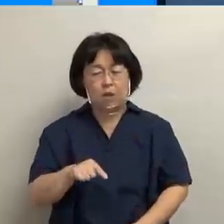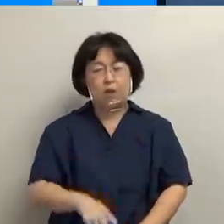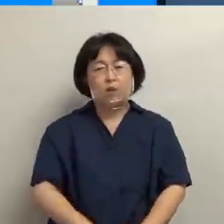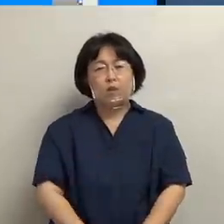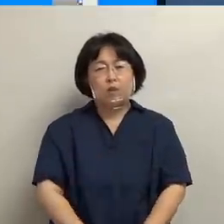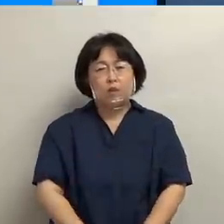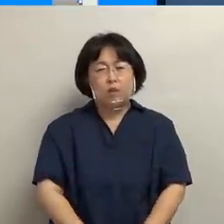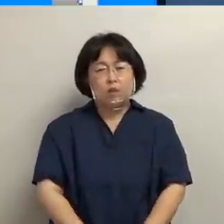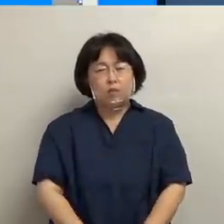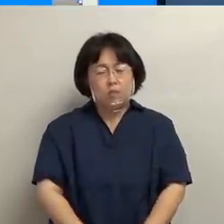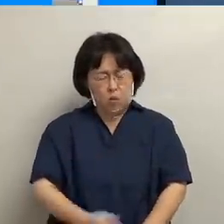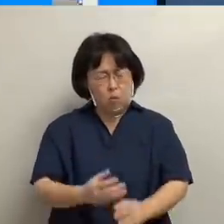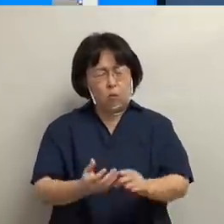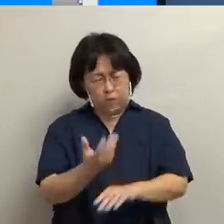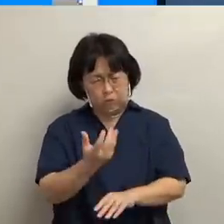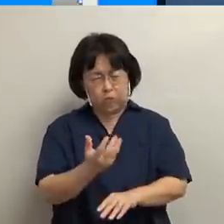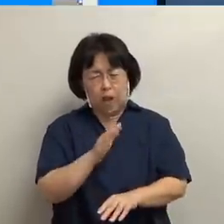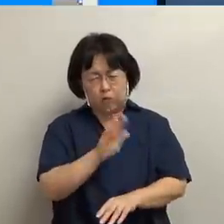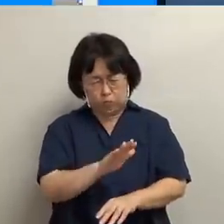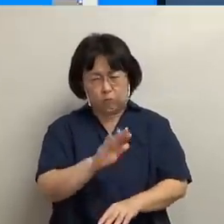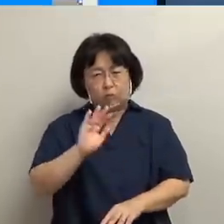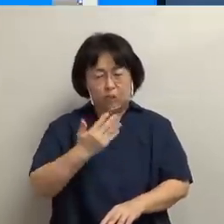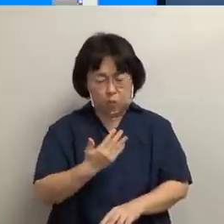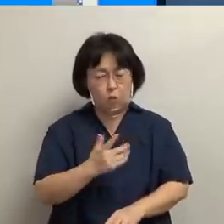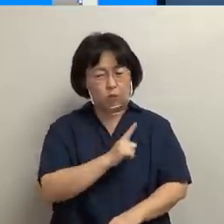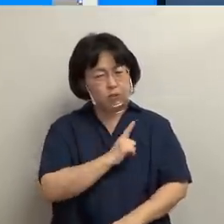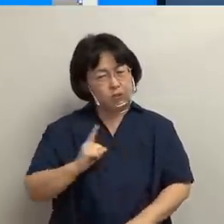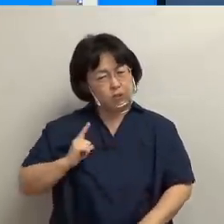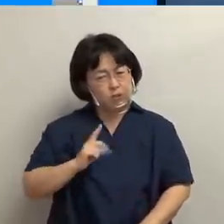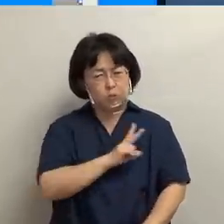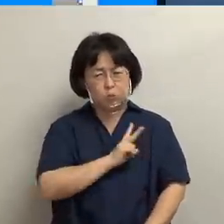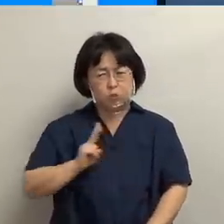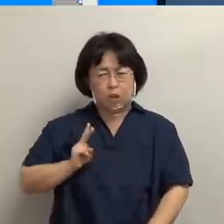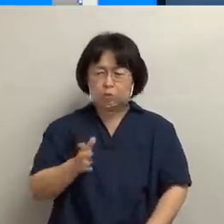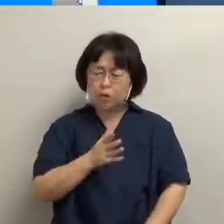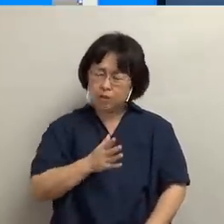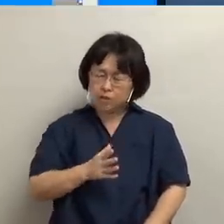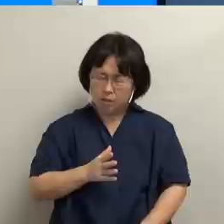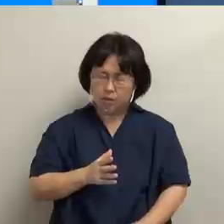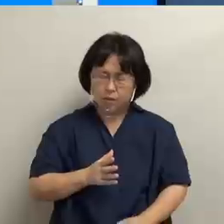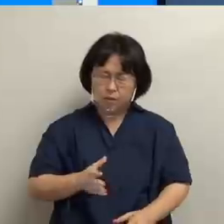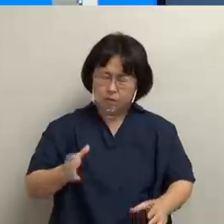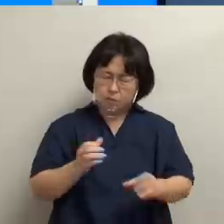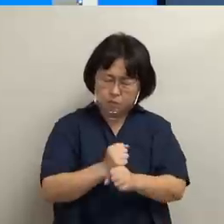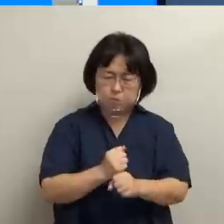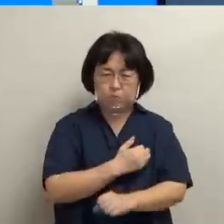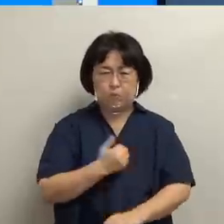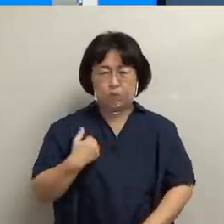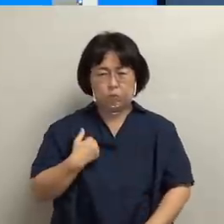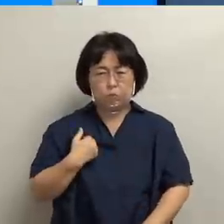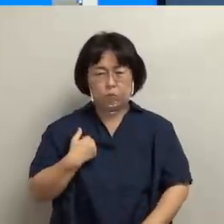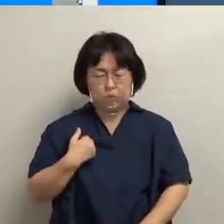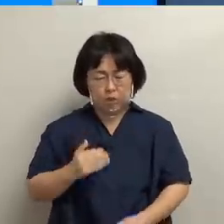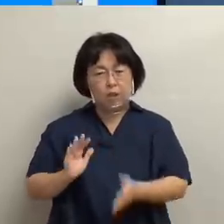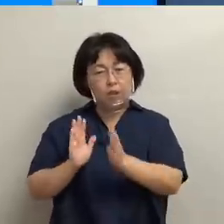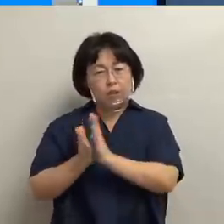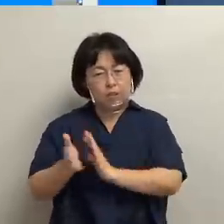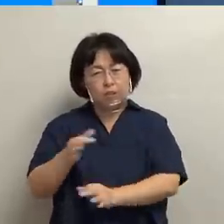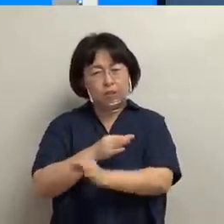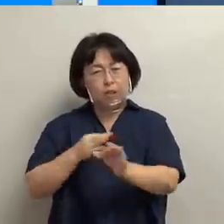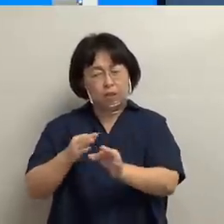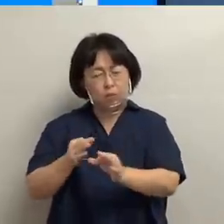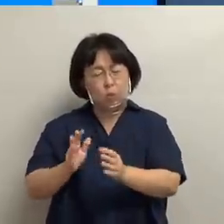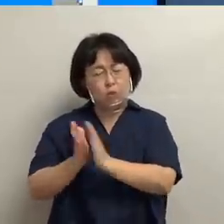けれどもありますがこれは数日間で大抵の場合はこれは解消すると鍵をセンターである場合には何かあった時にはしっかりとですね